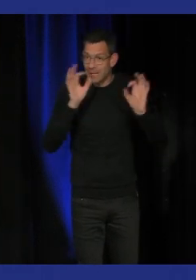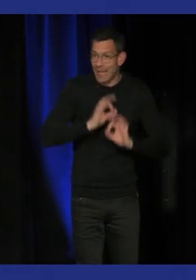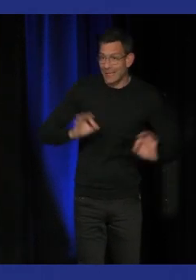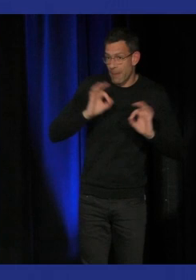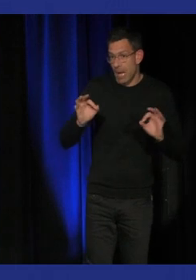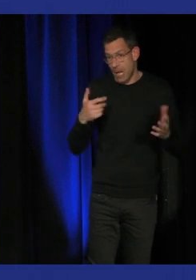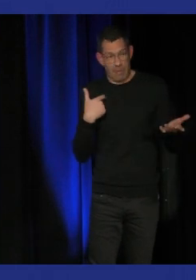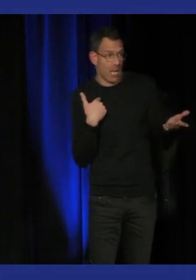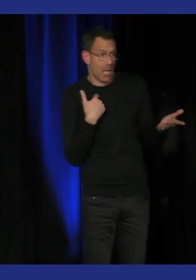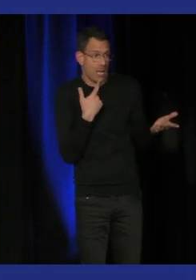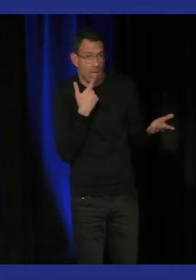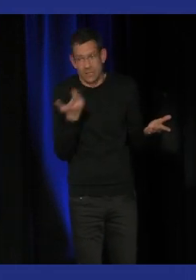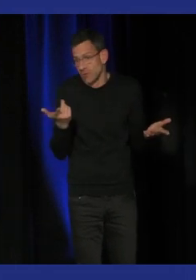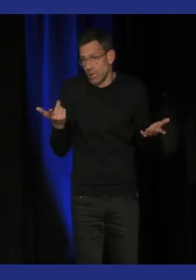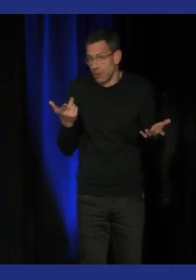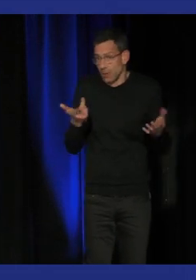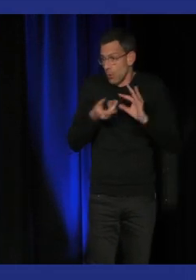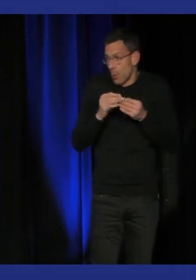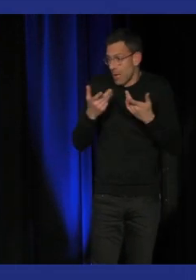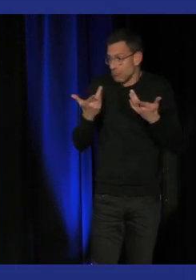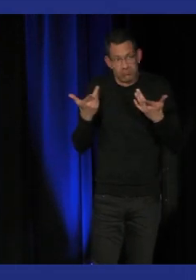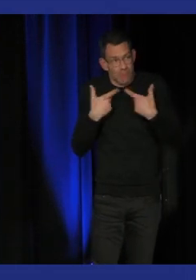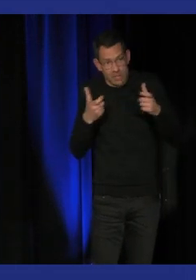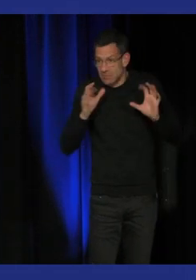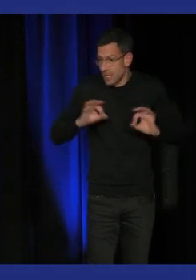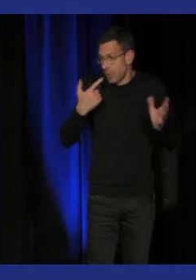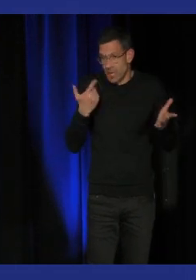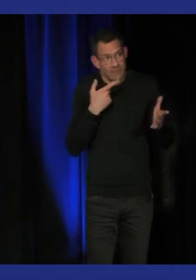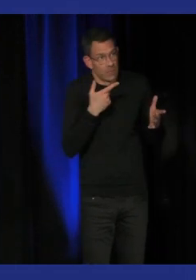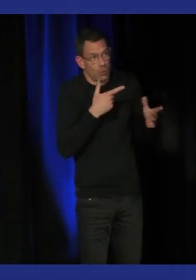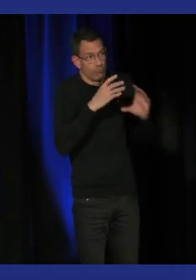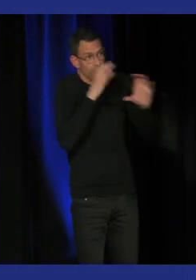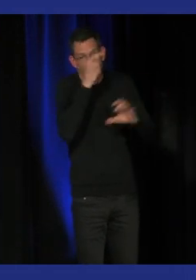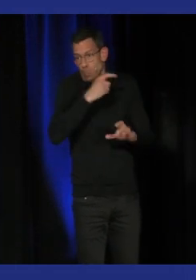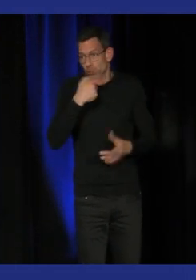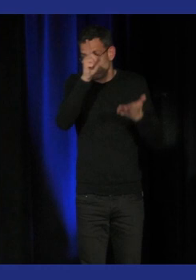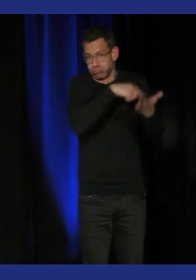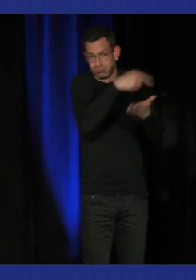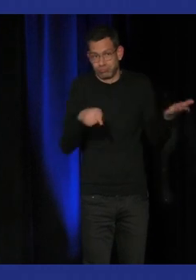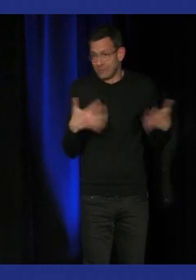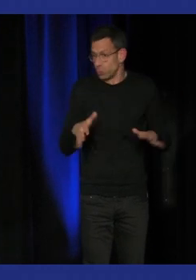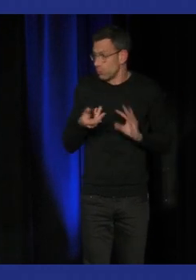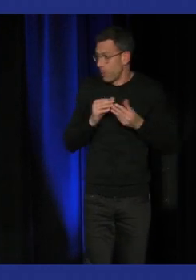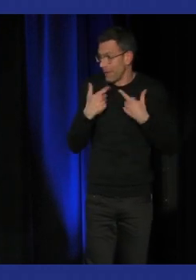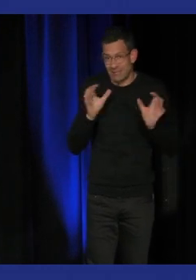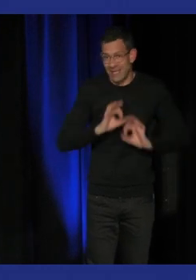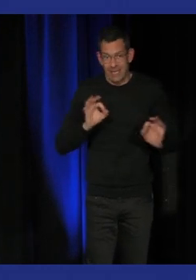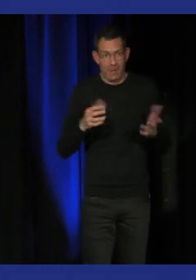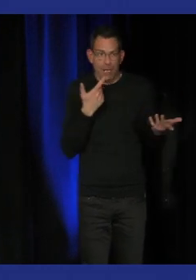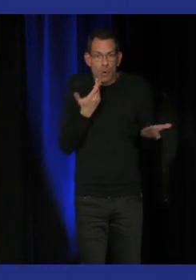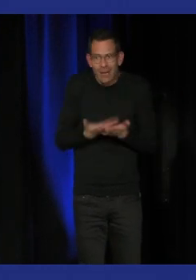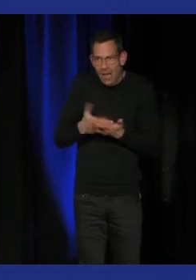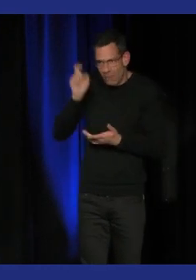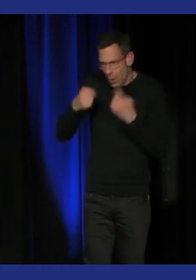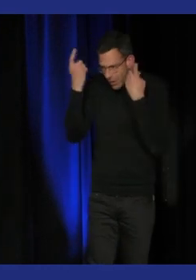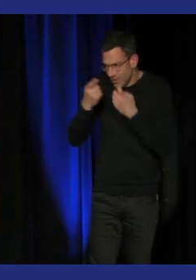de solution. Donc, on va bien être à trouver des solutions pour permettre aux personnes de se déplacer et les solutions vont être des